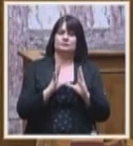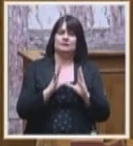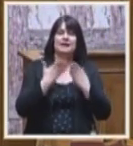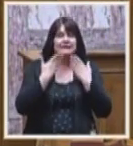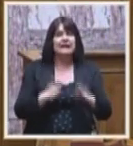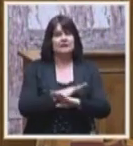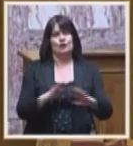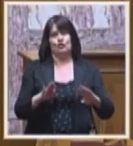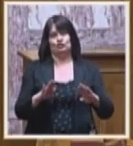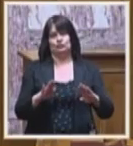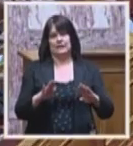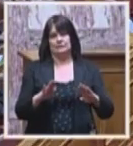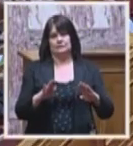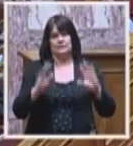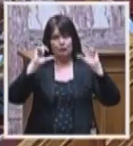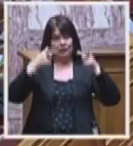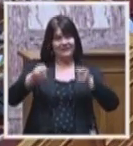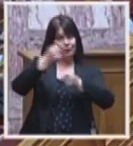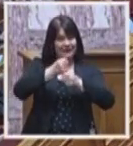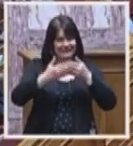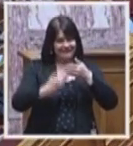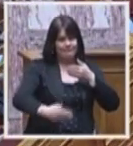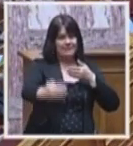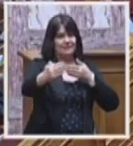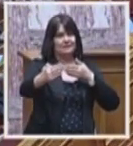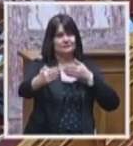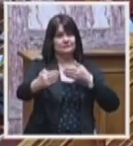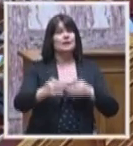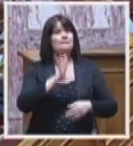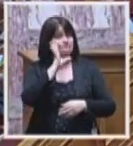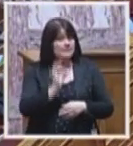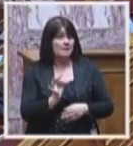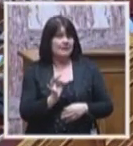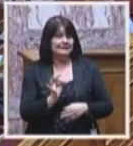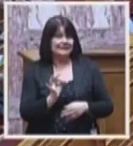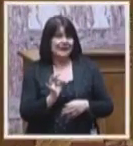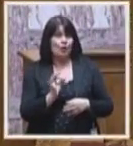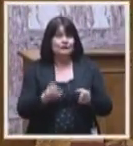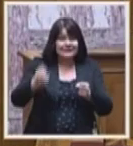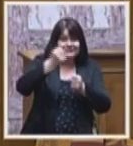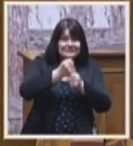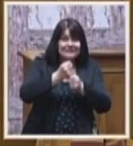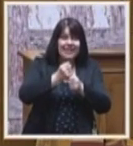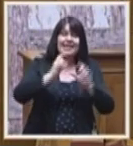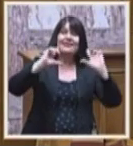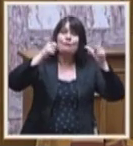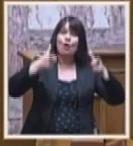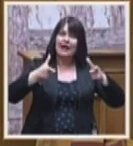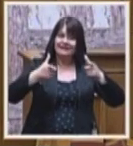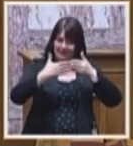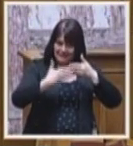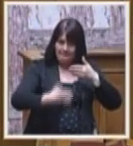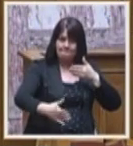της μεταπολίτευσης. Γιατί ειλικρινά, αγαπητοί συνάδελφοι, η μεταπολίτευση, στη